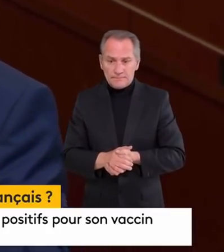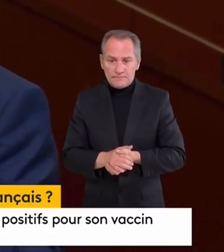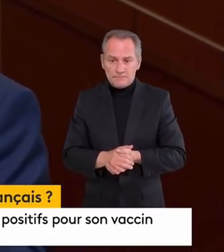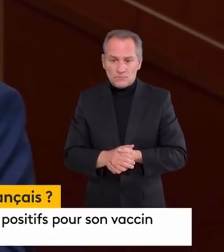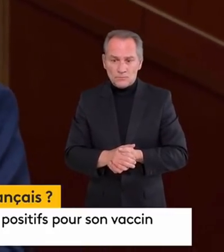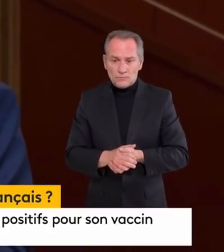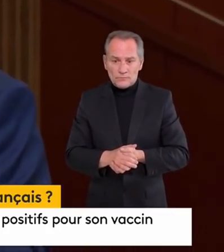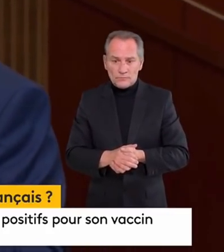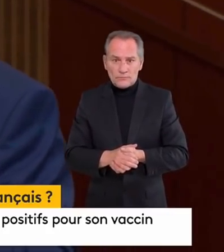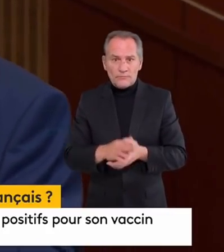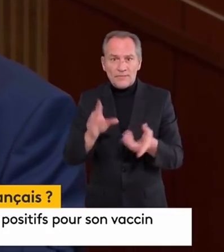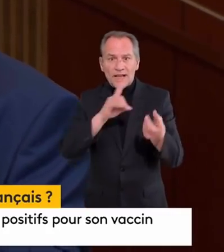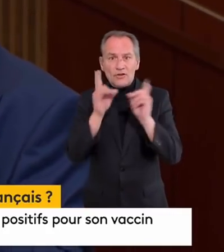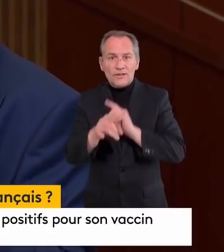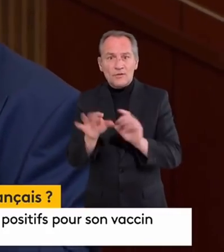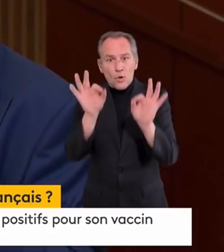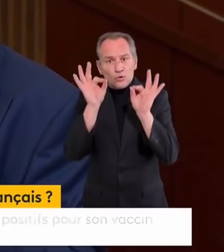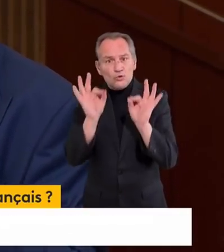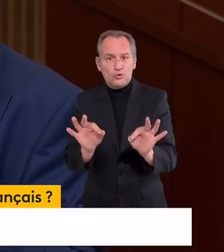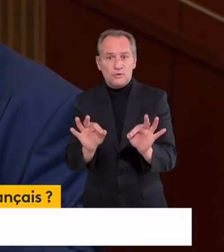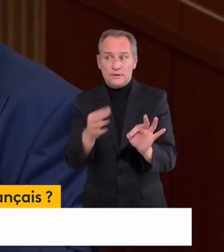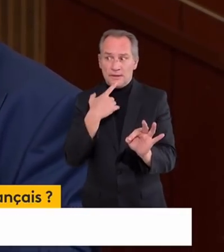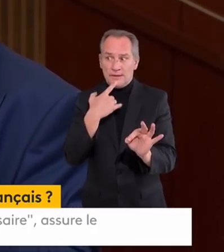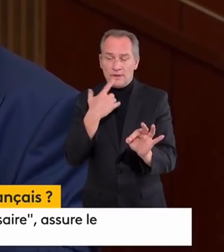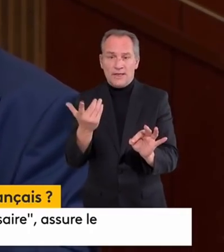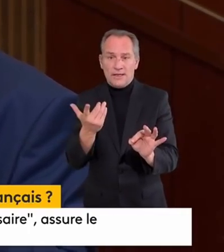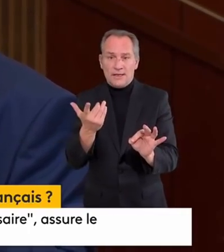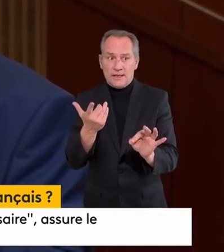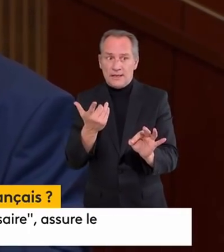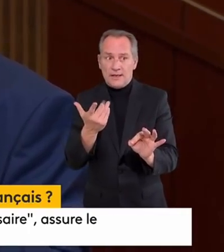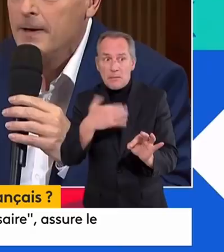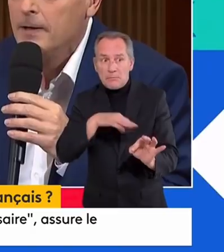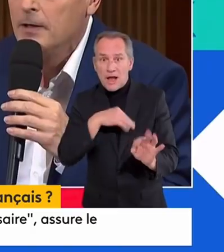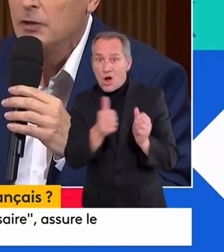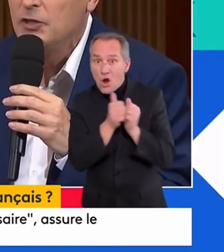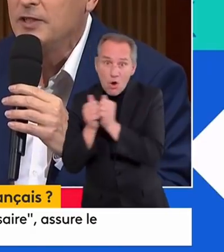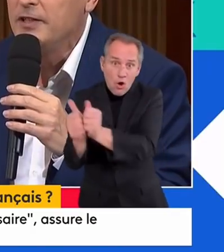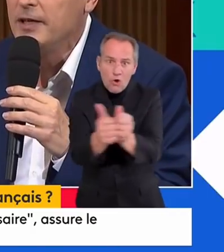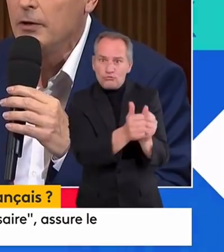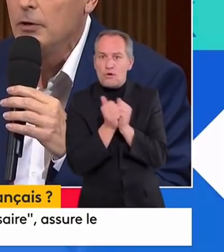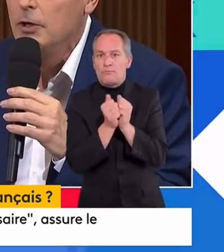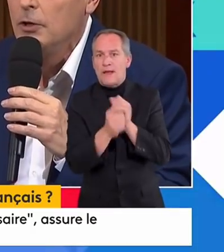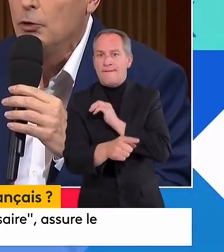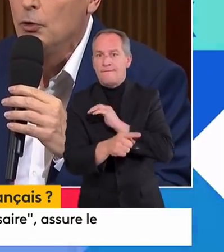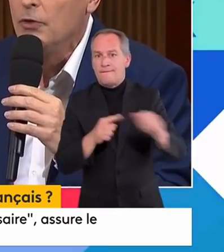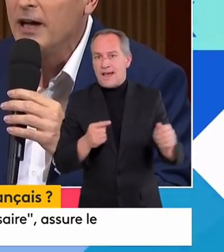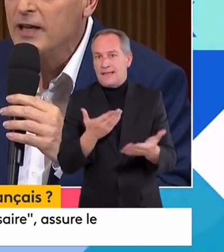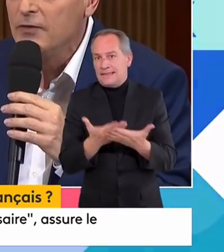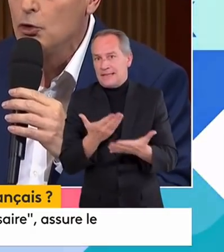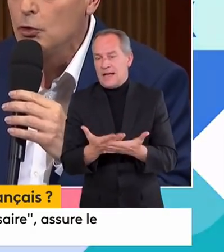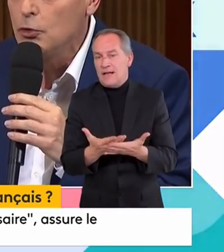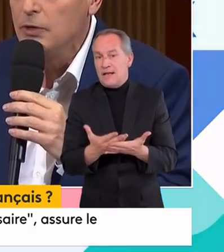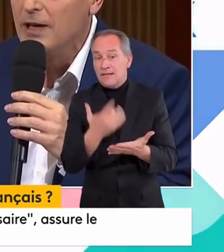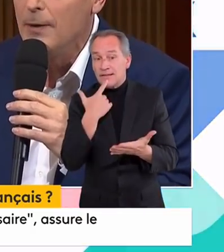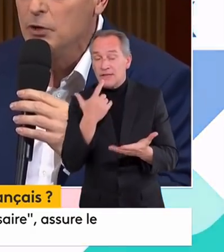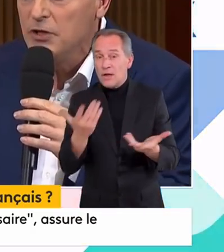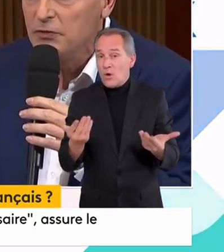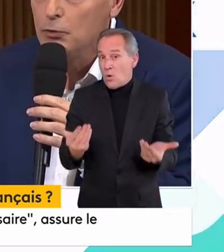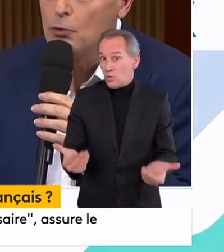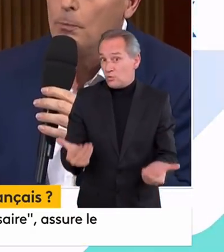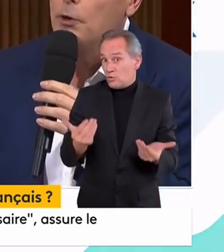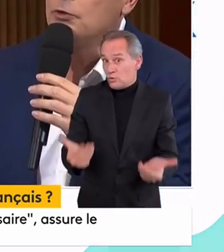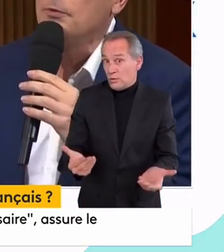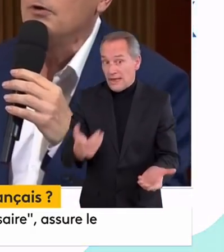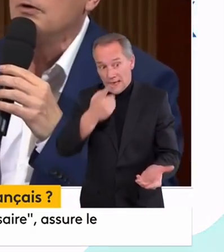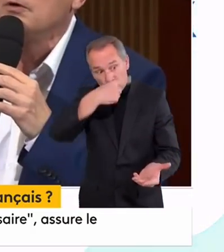La transition juste, c'est celle qui se construit tous ensemble. C'est-à-dire que l'on arrive aujourd'hui à modifier